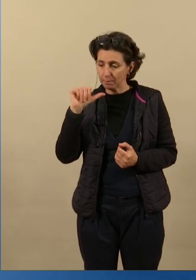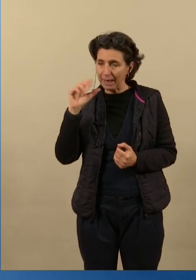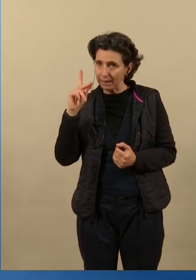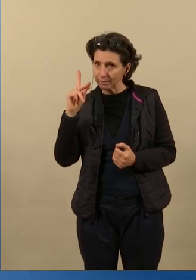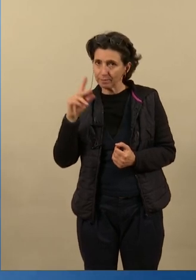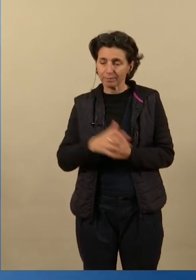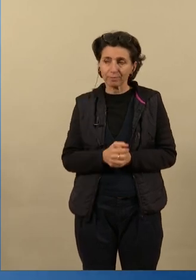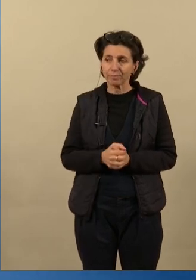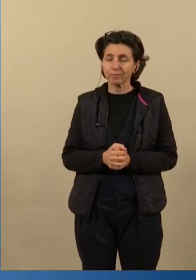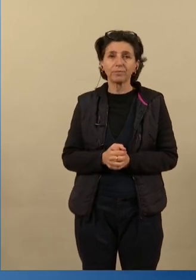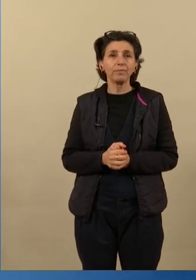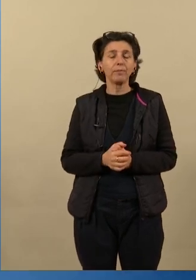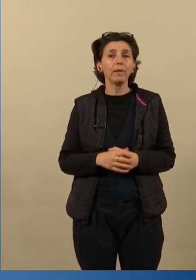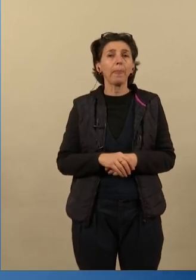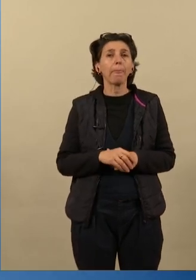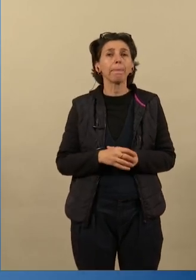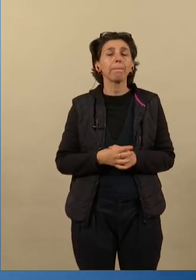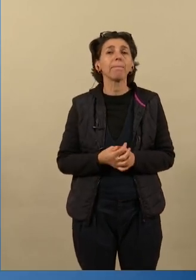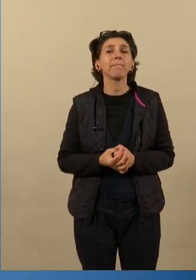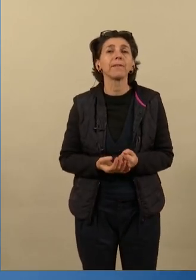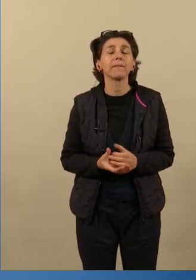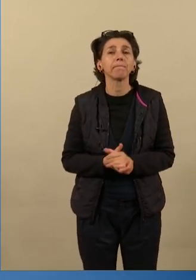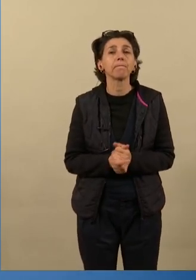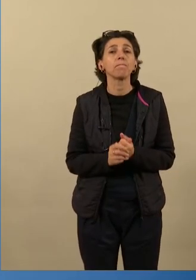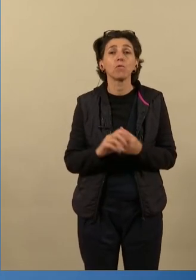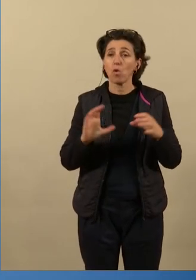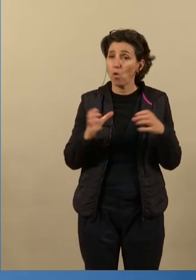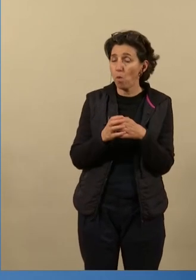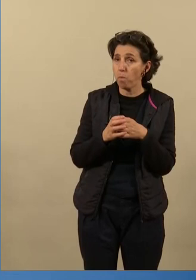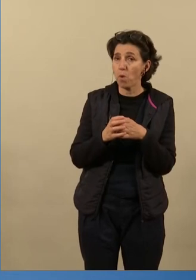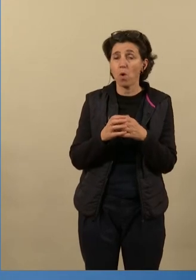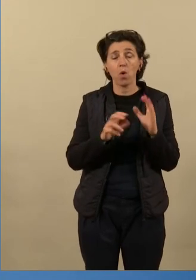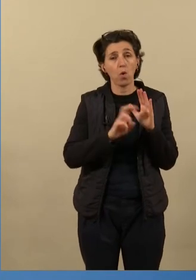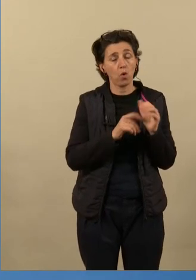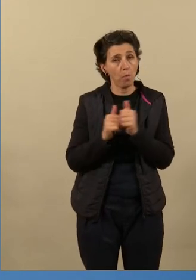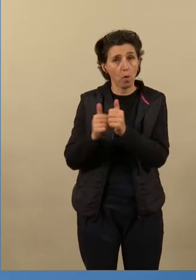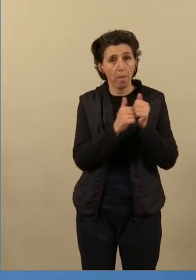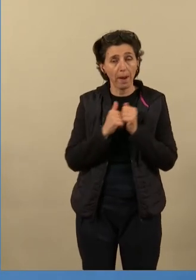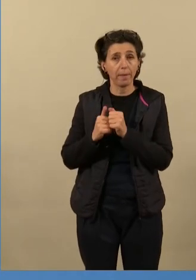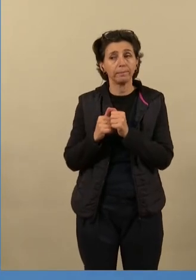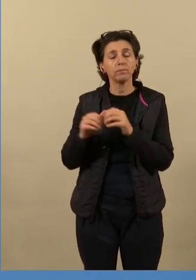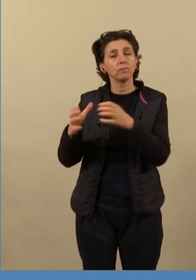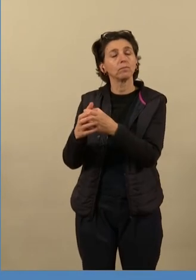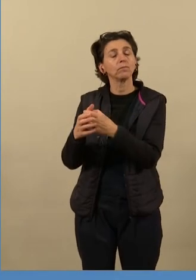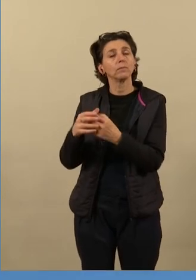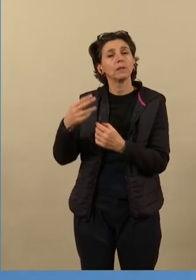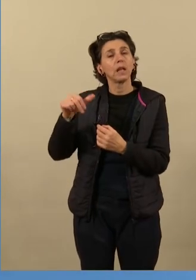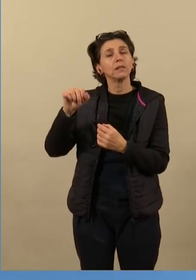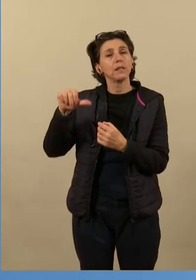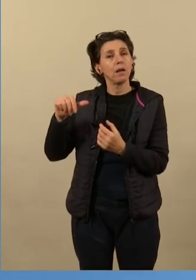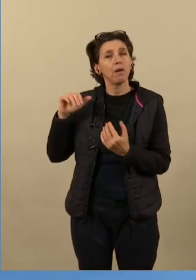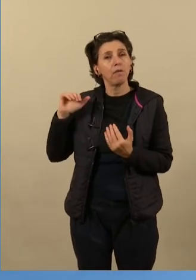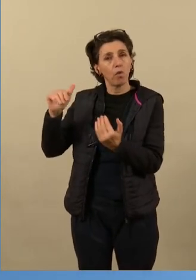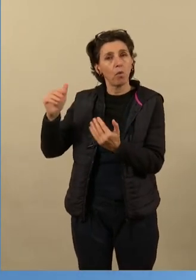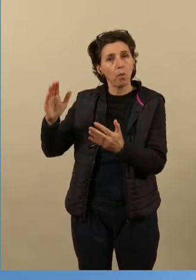bac également pour le groupe Grenoble en commun et c'est un vœu que que nous propose le groupe NASA qui a fait l'objet de plusieurs allers-retours entre